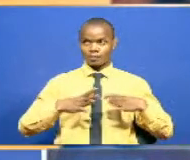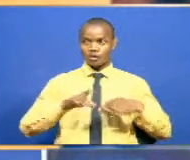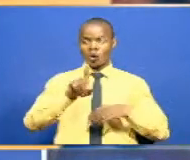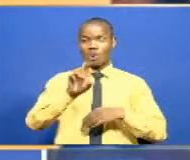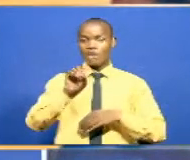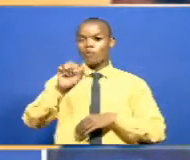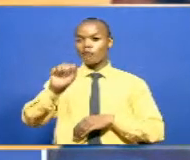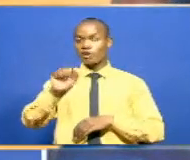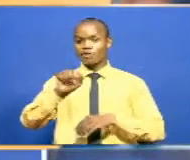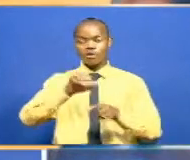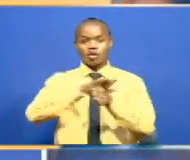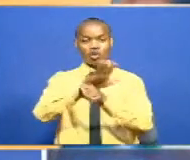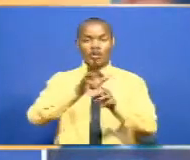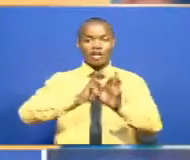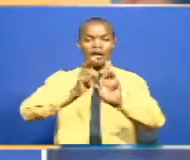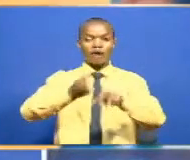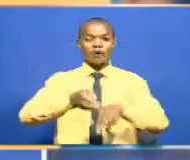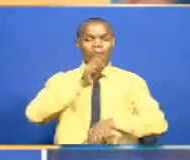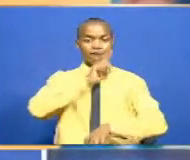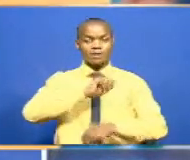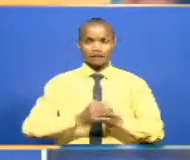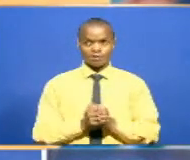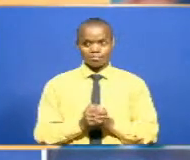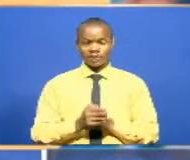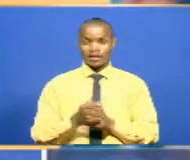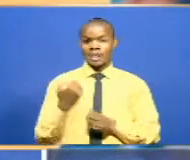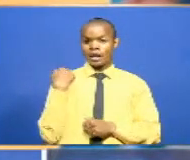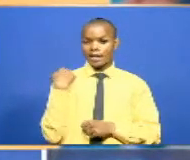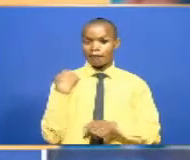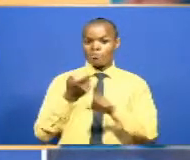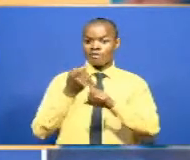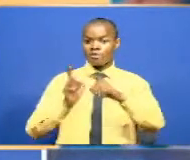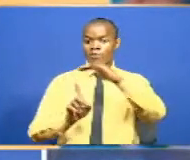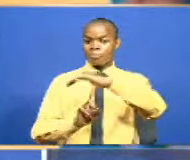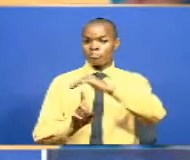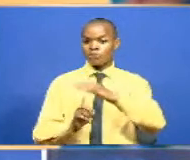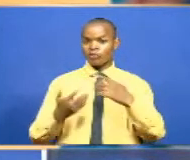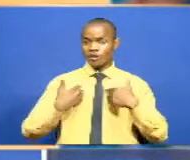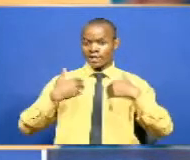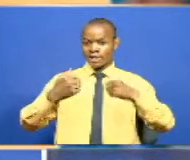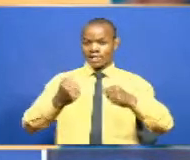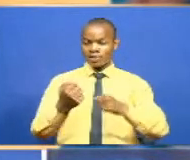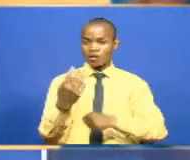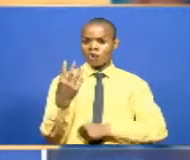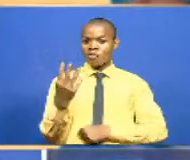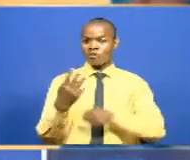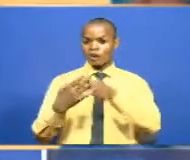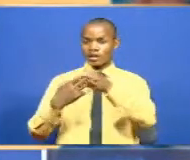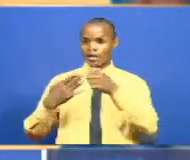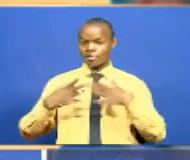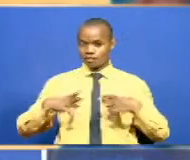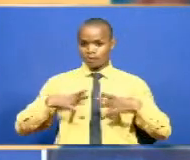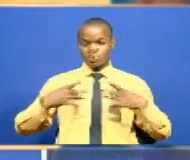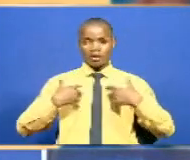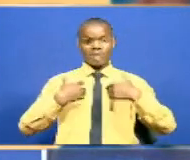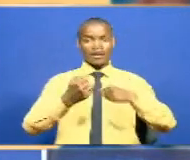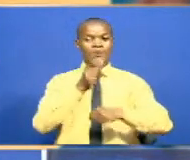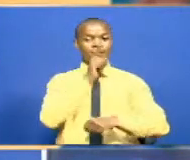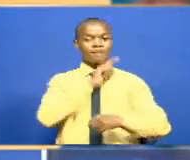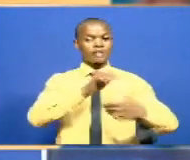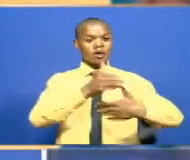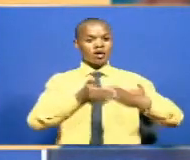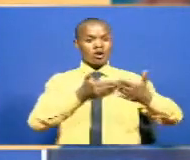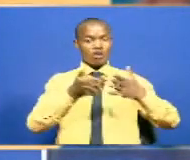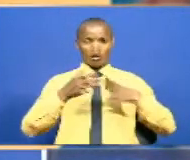humu nchini. Kwa mujibu wa takwimu kutoka Wizara ya Afya, wagonjwa 49 zaidi wamepona na kufikisha